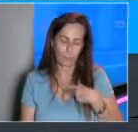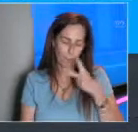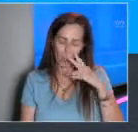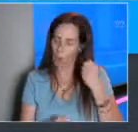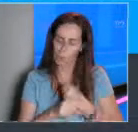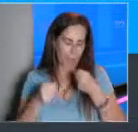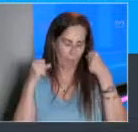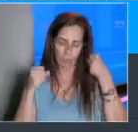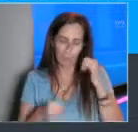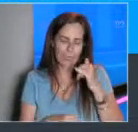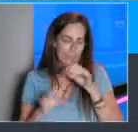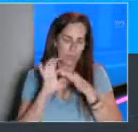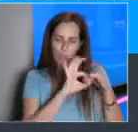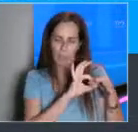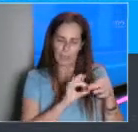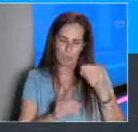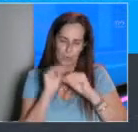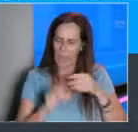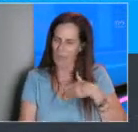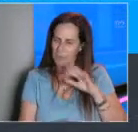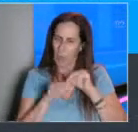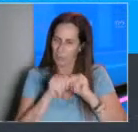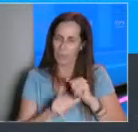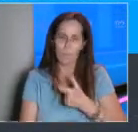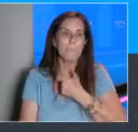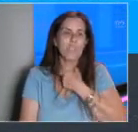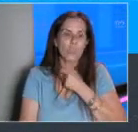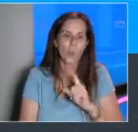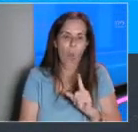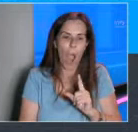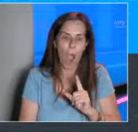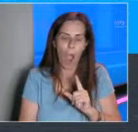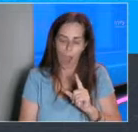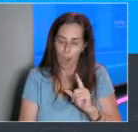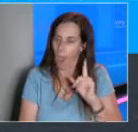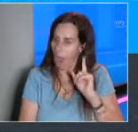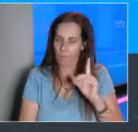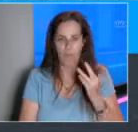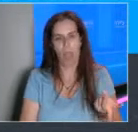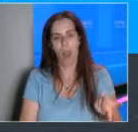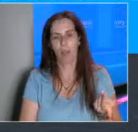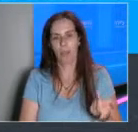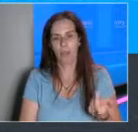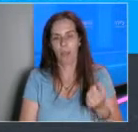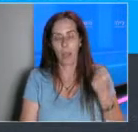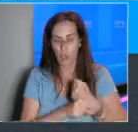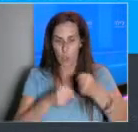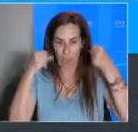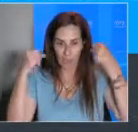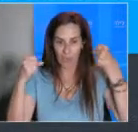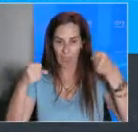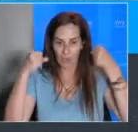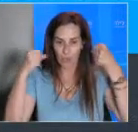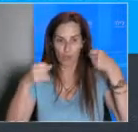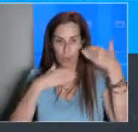עושים בהפגנות ובאיזה ביטויים משתמשים. אני כמובן מאוד בעד המצוקה שההפגנות האלה משדרות, אבל עצם הקיום שלהם